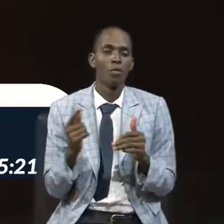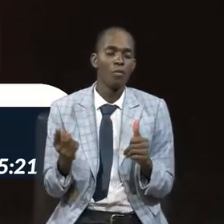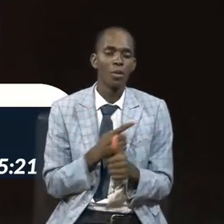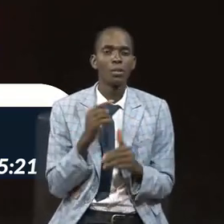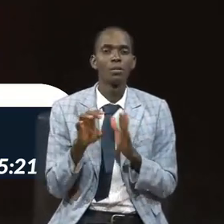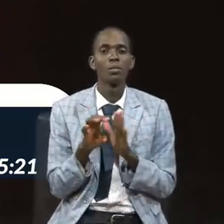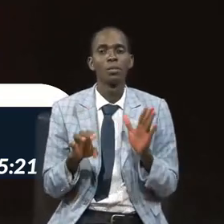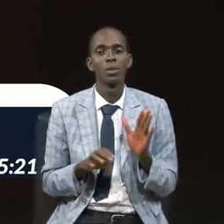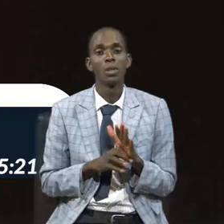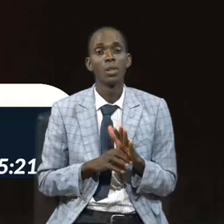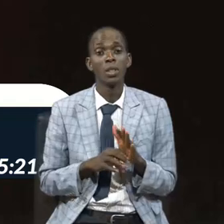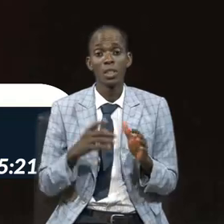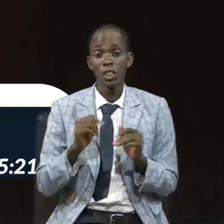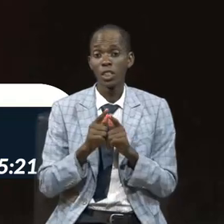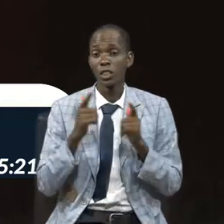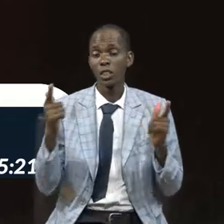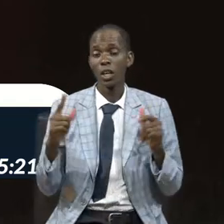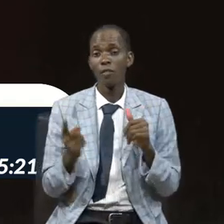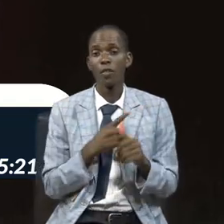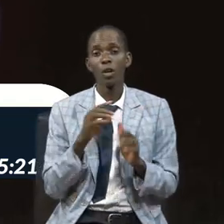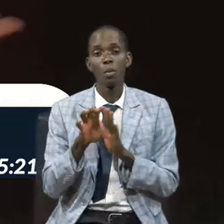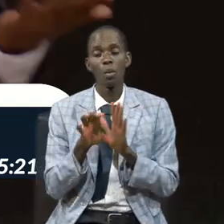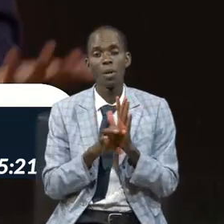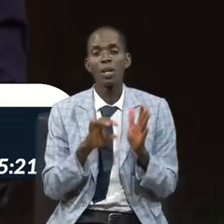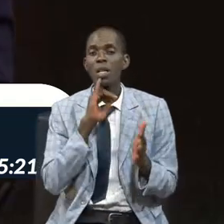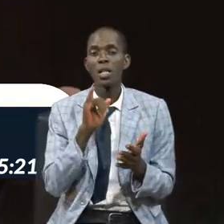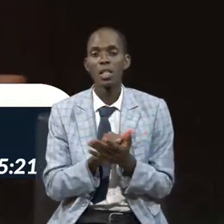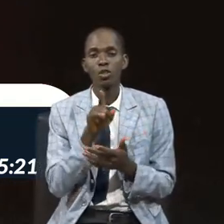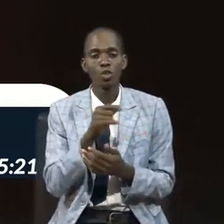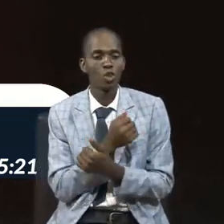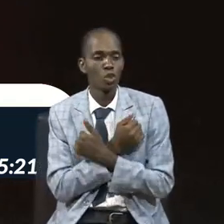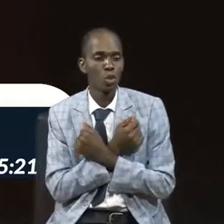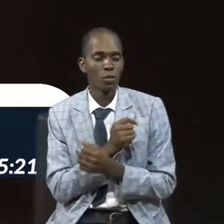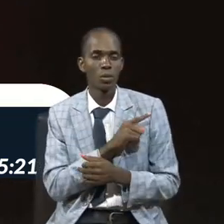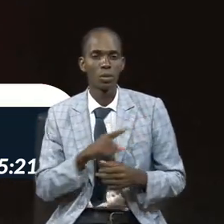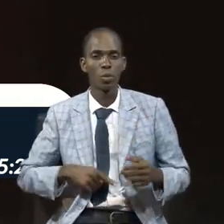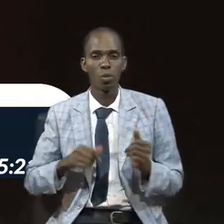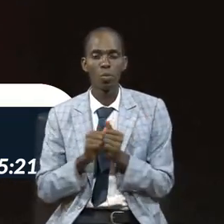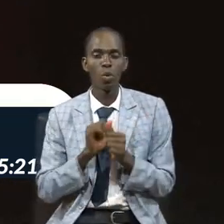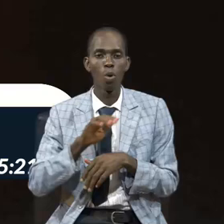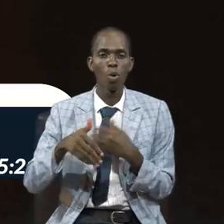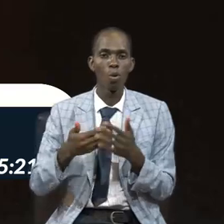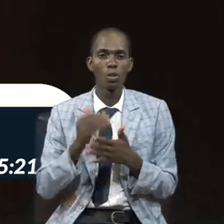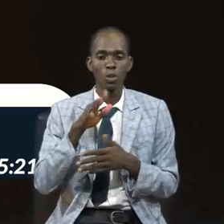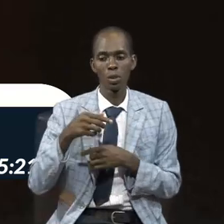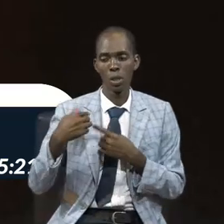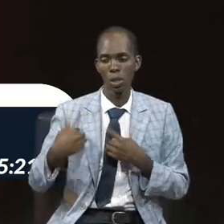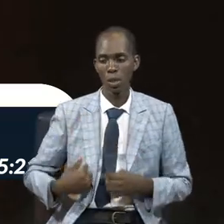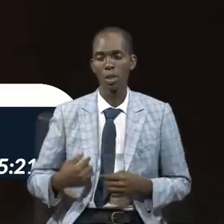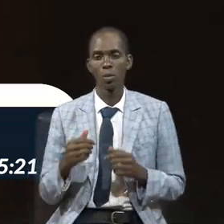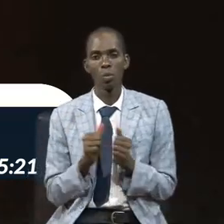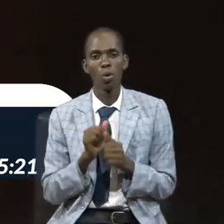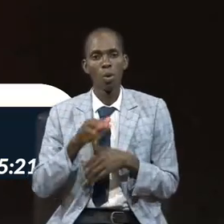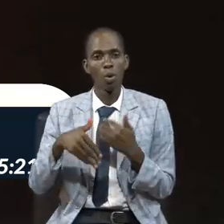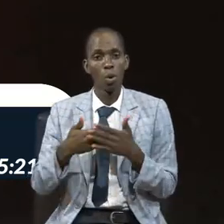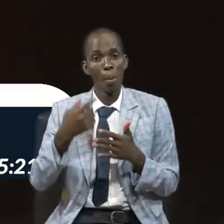grand commandement, qu'on aime le Seigneur, son Dieu de tout son cœur, de toute son âme, de toute sa pensée,